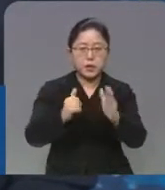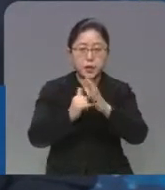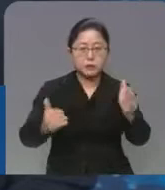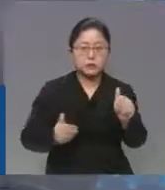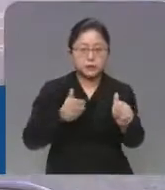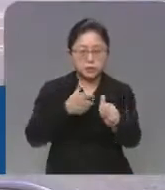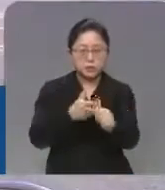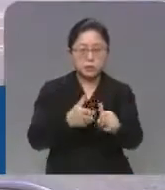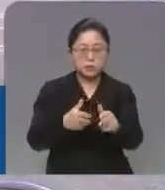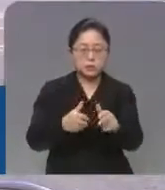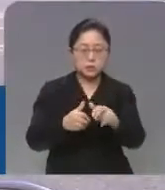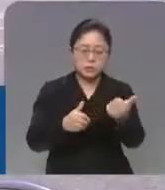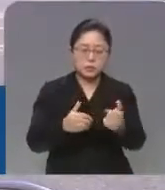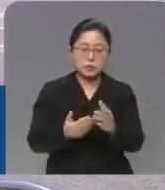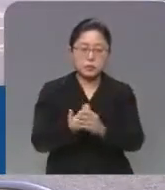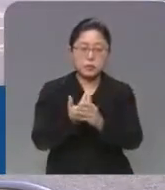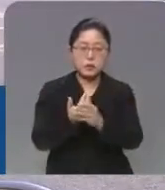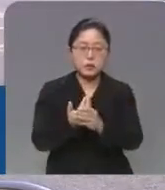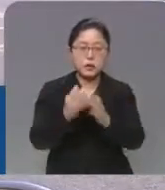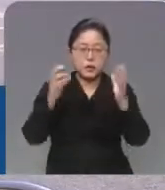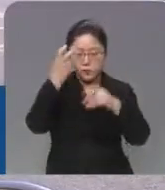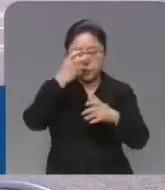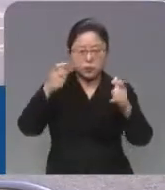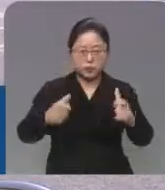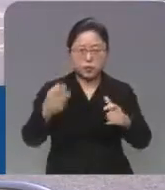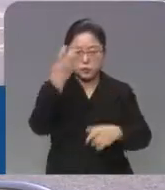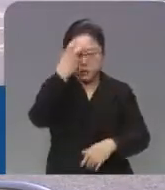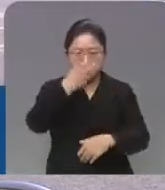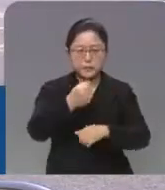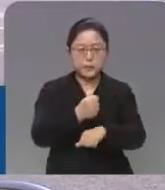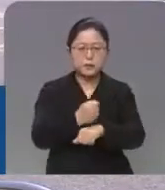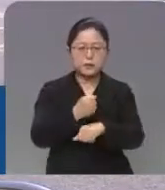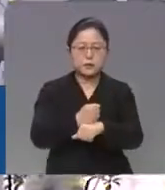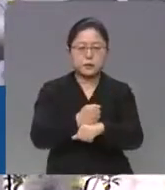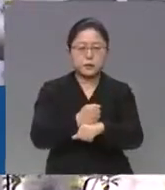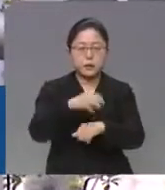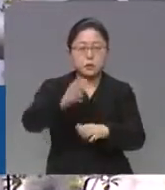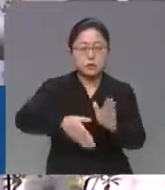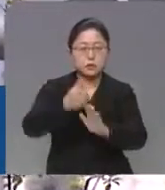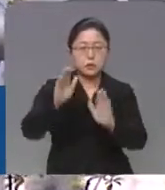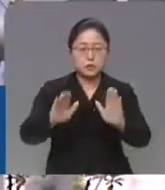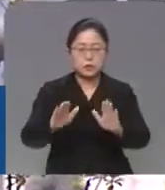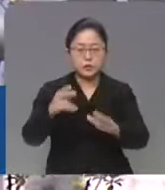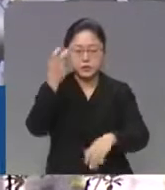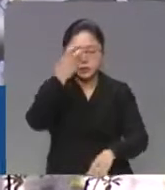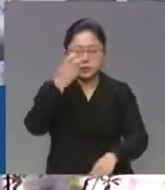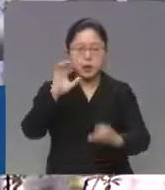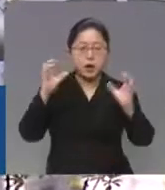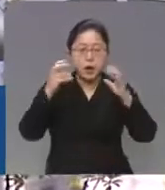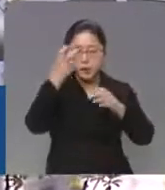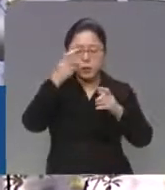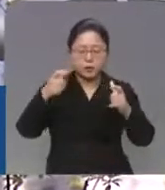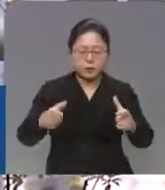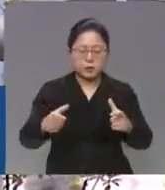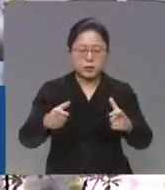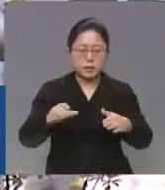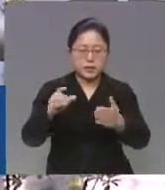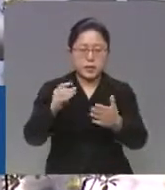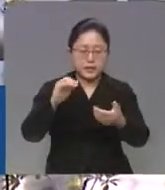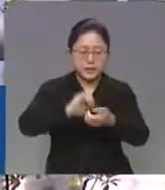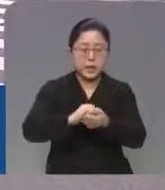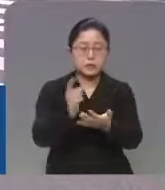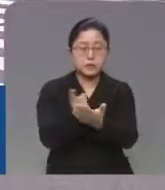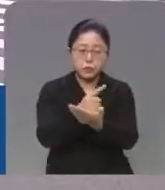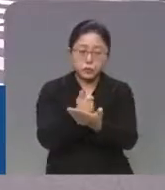일어난 일가족 교통사고와 관련해 광주시가 어린이 보호구역을 점검하기로 했습니다. 광주시는 이번 점검에서 어린이 보호구역 내 제한속도에